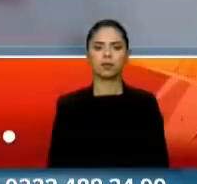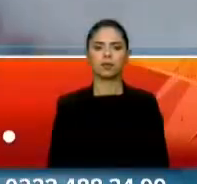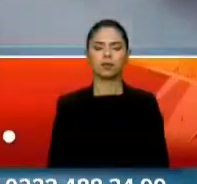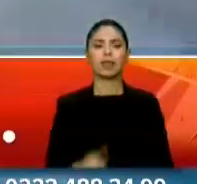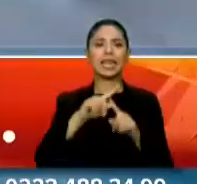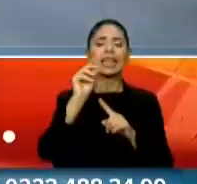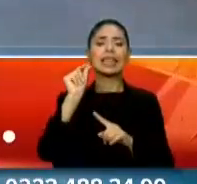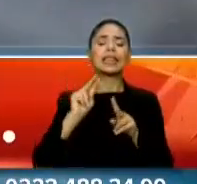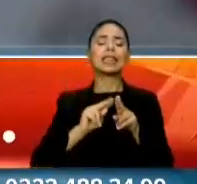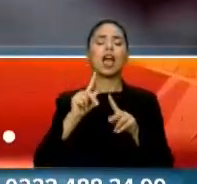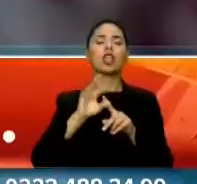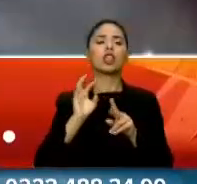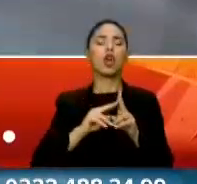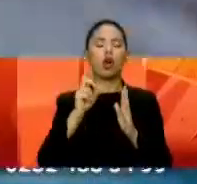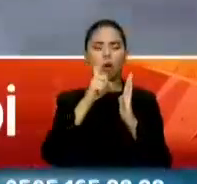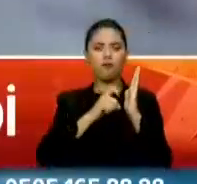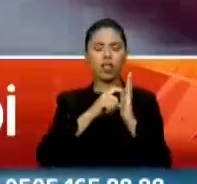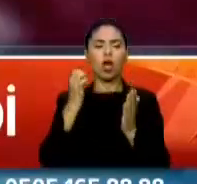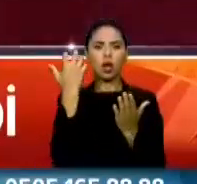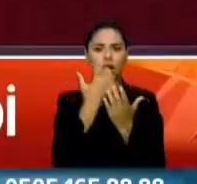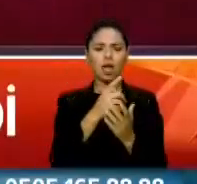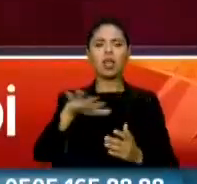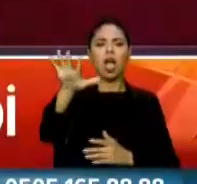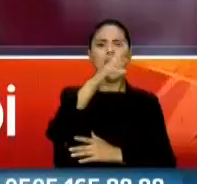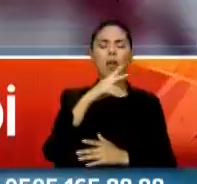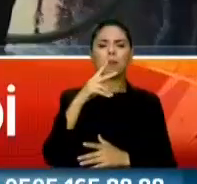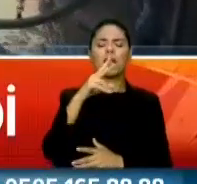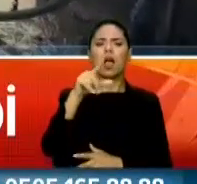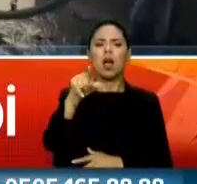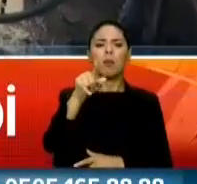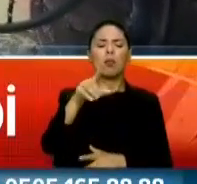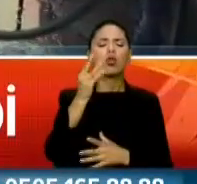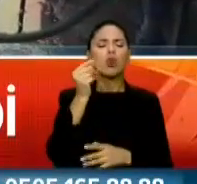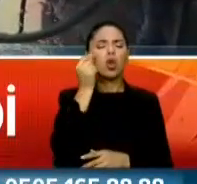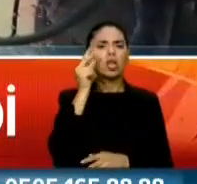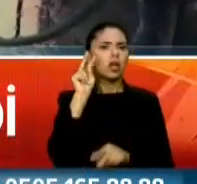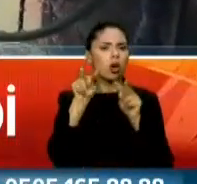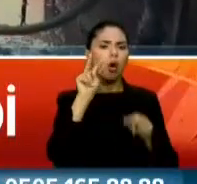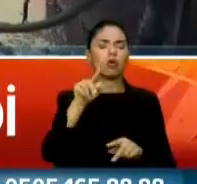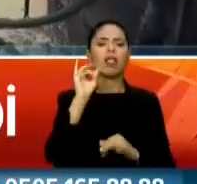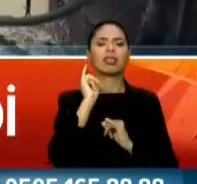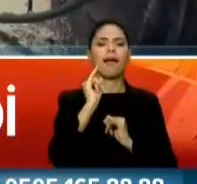TikTok'a yüklenen video kısa sürede 10 binlere ulaştı ve büyük tepki topladı.